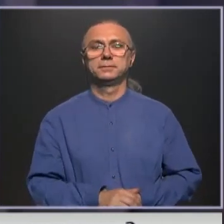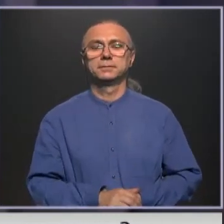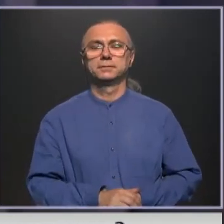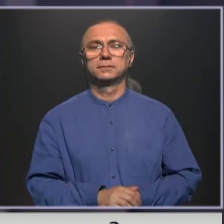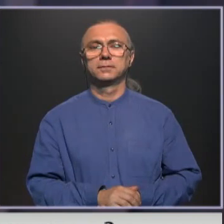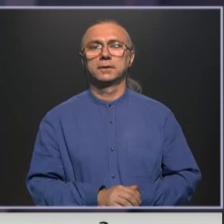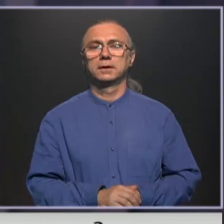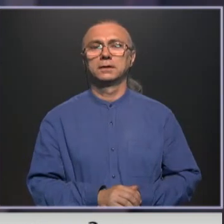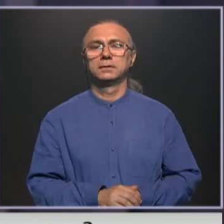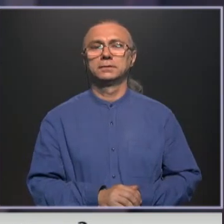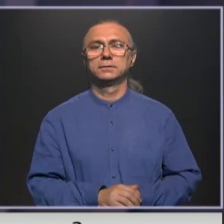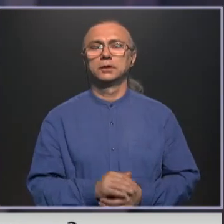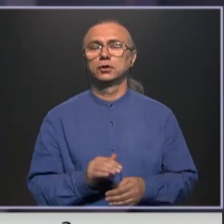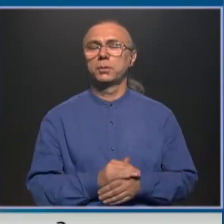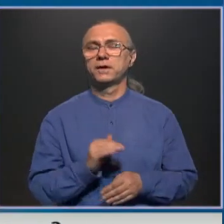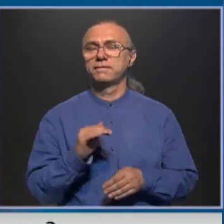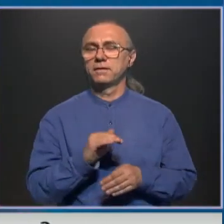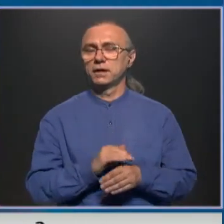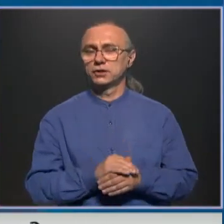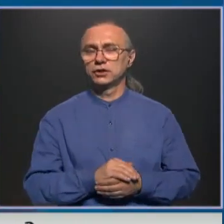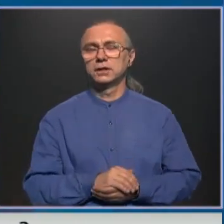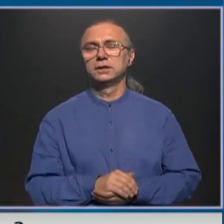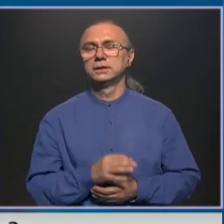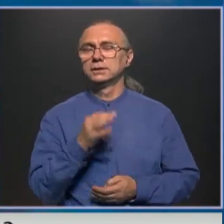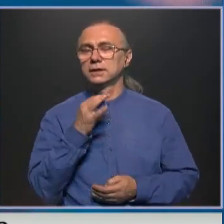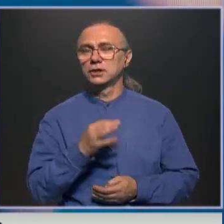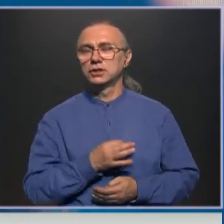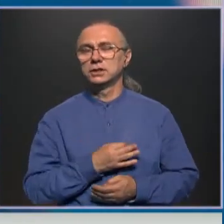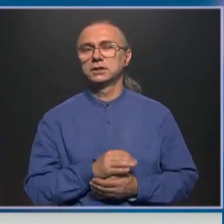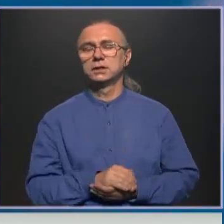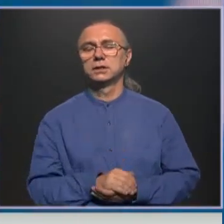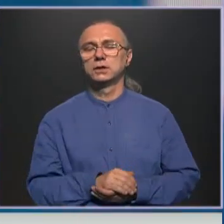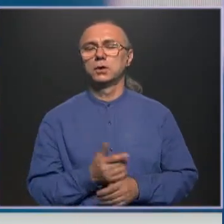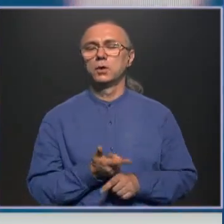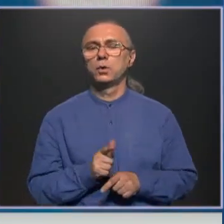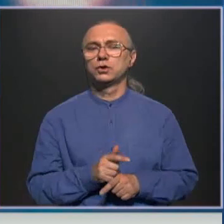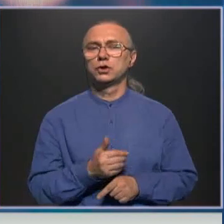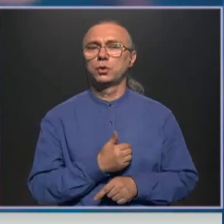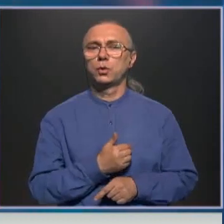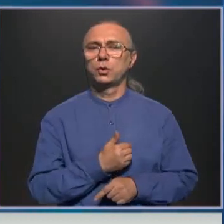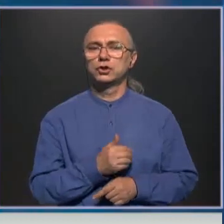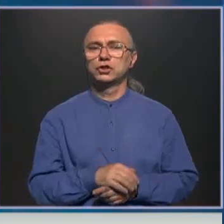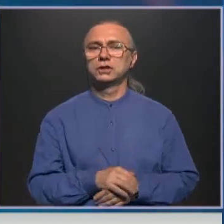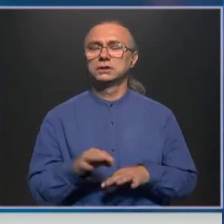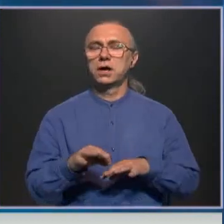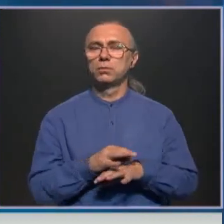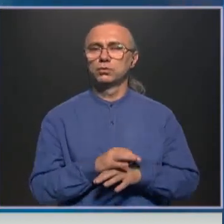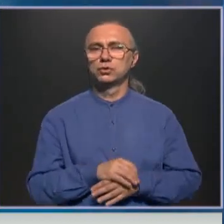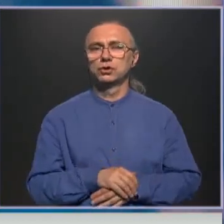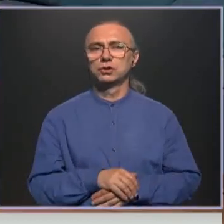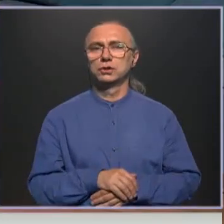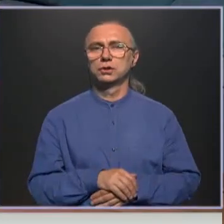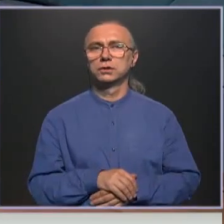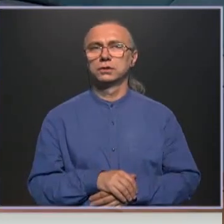Добрый вечер. Да, меня здравствуйте. Зовут Алена, батюшка. Скажите, пожалуйста, вот очень хочется замуж. Уже все, что